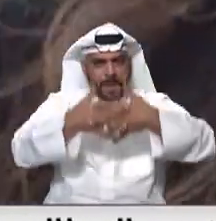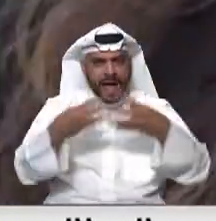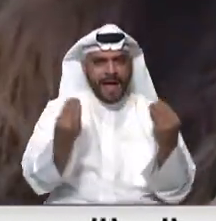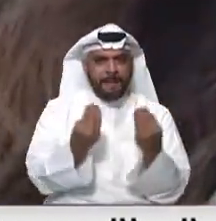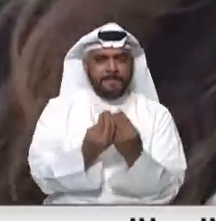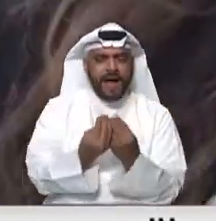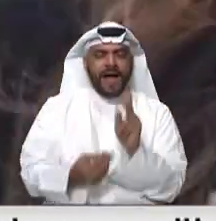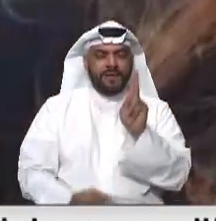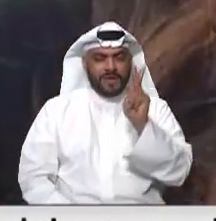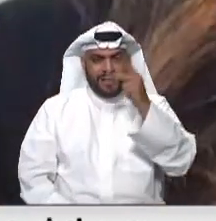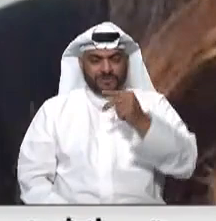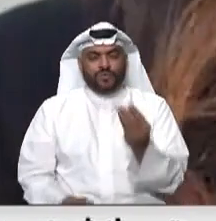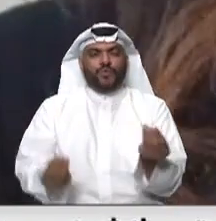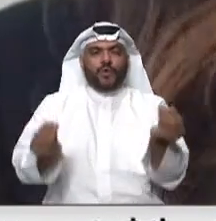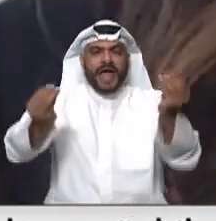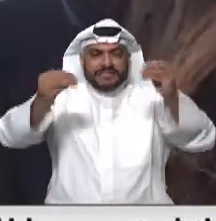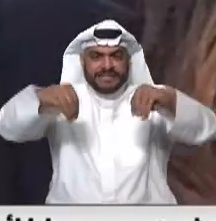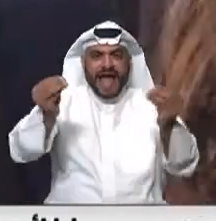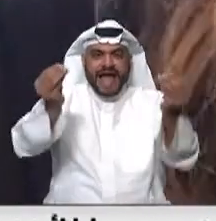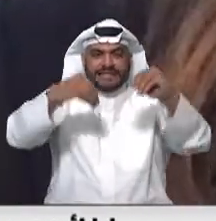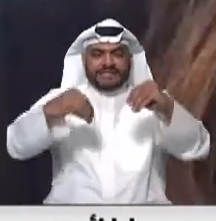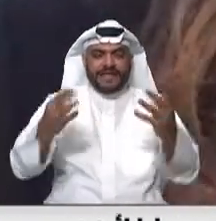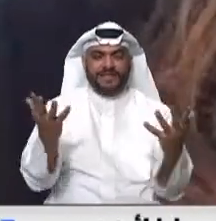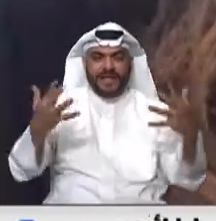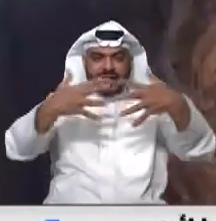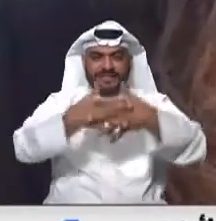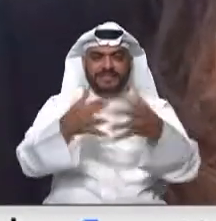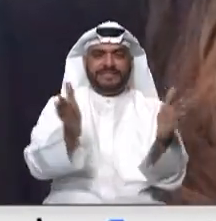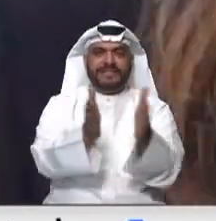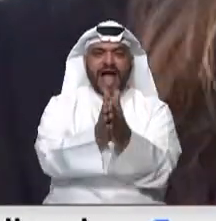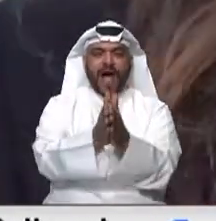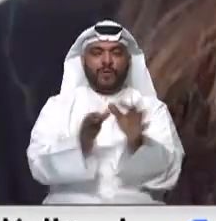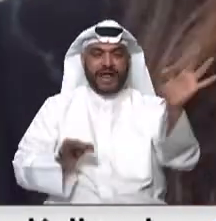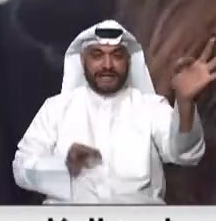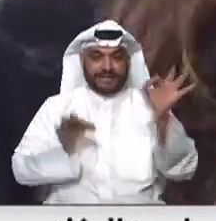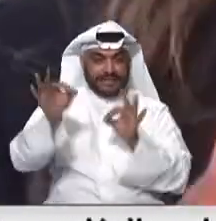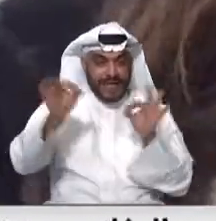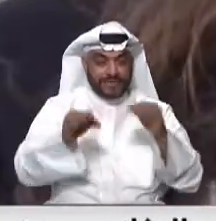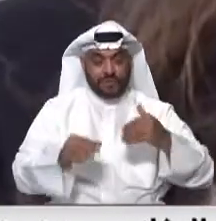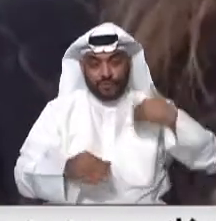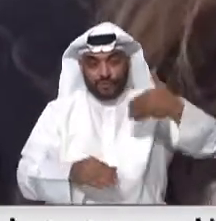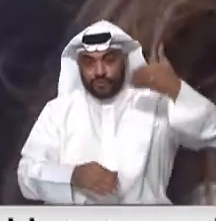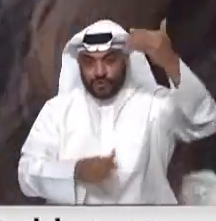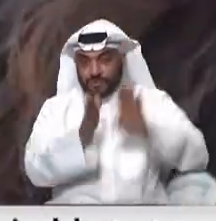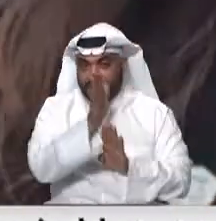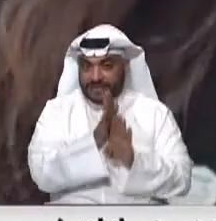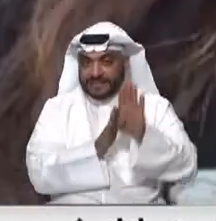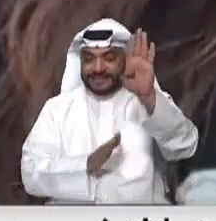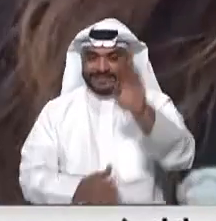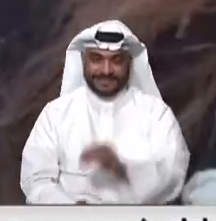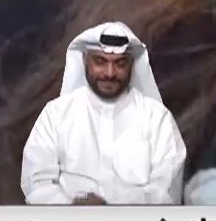وأيضا تعزيز التعاون السياسي بينهما ورفعه إلى آفاق